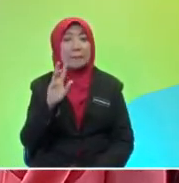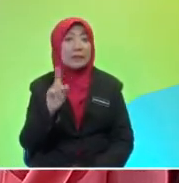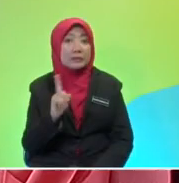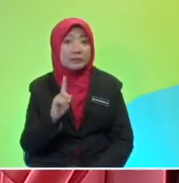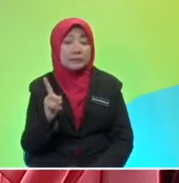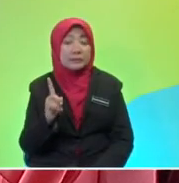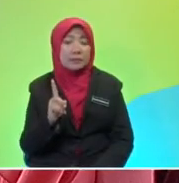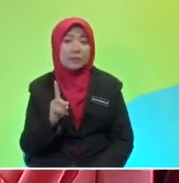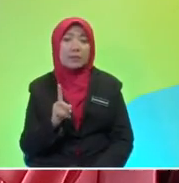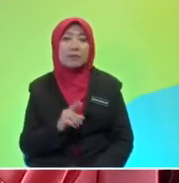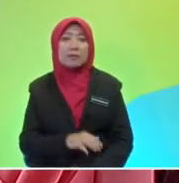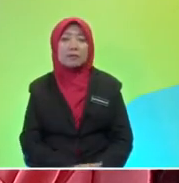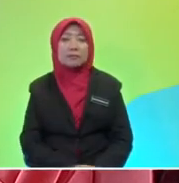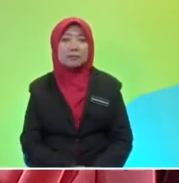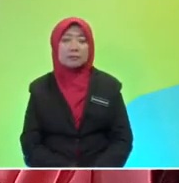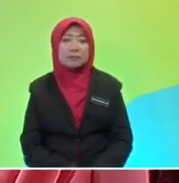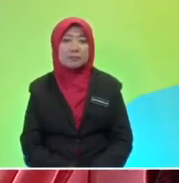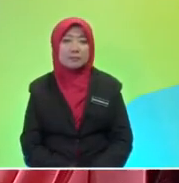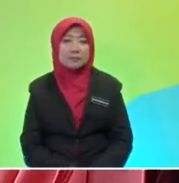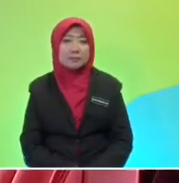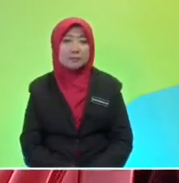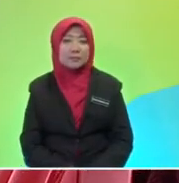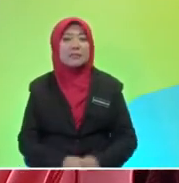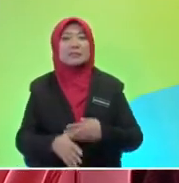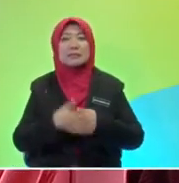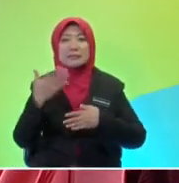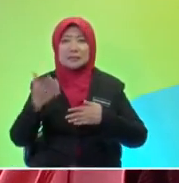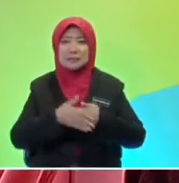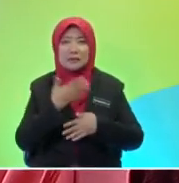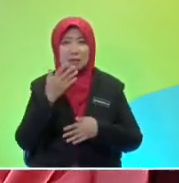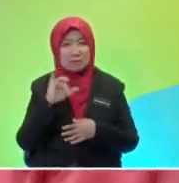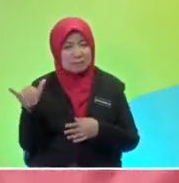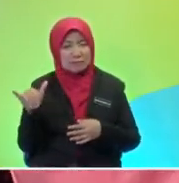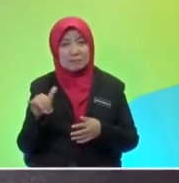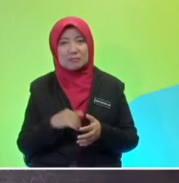situnya ini nah mudahnya kan